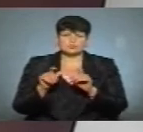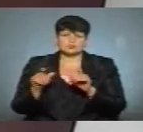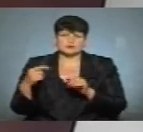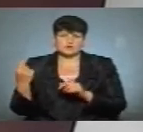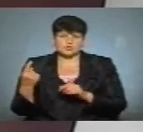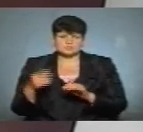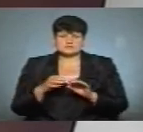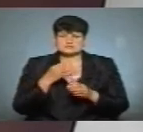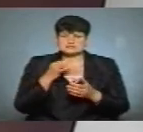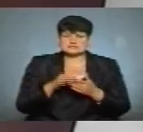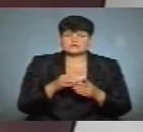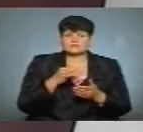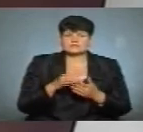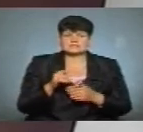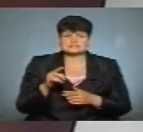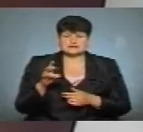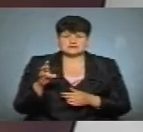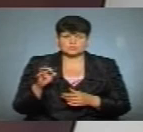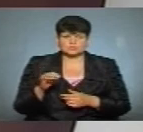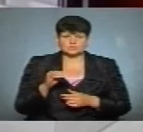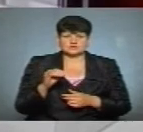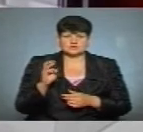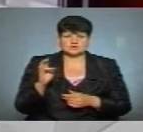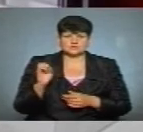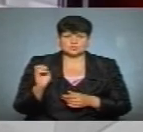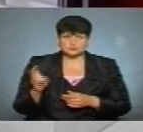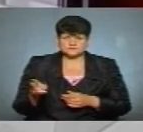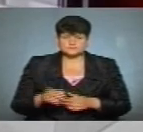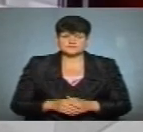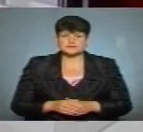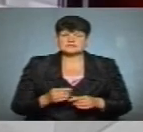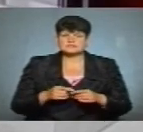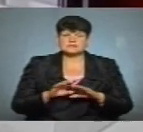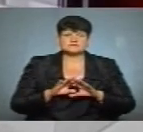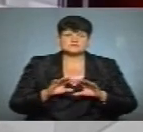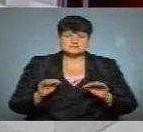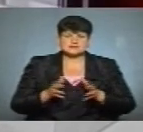розповів відповідальний за ЗНО на Тернопільщині Юрій Шанюк. На цьому у мене